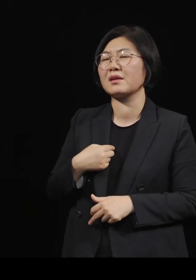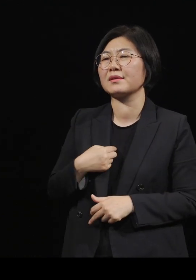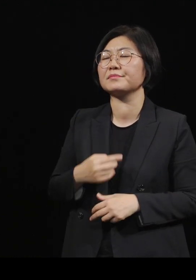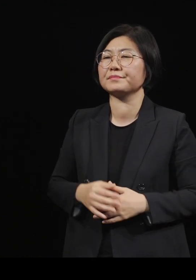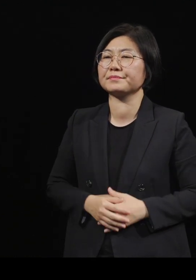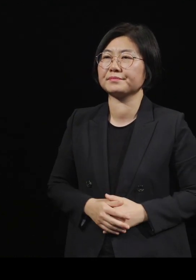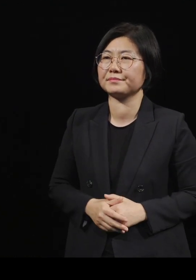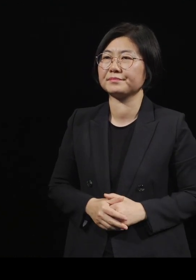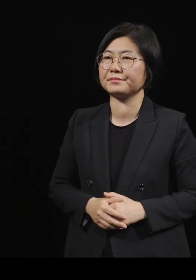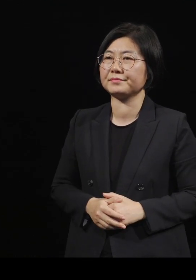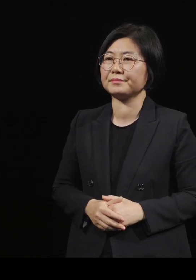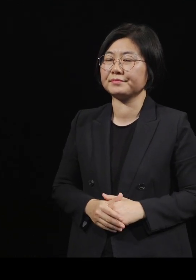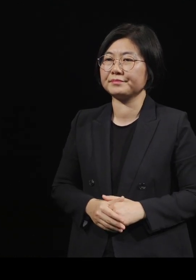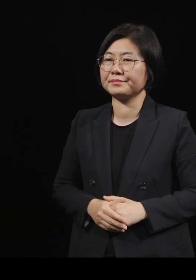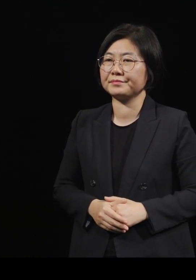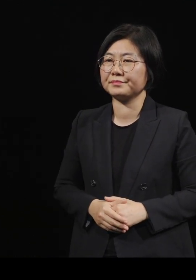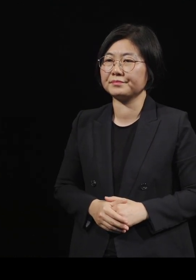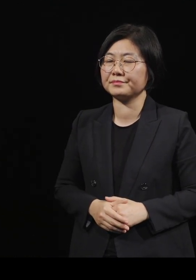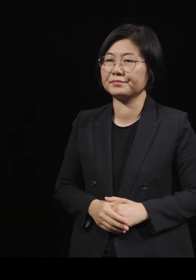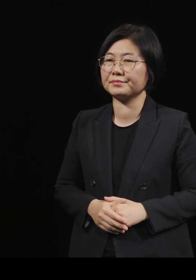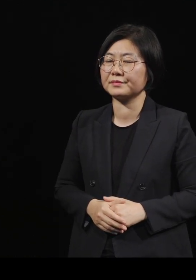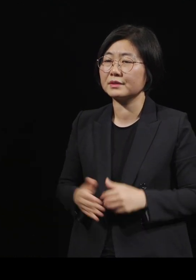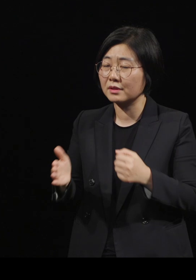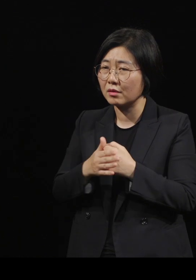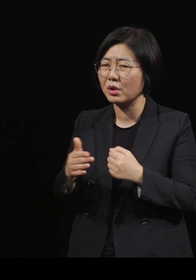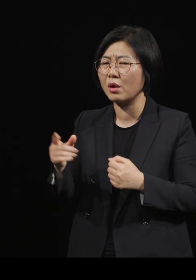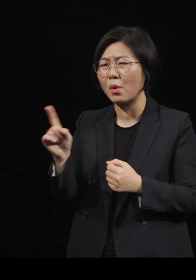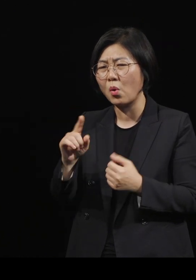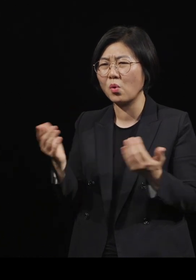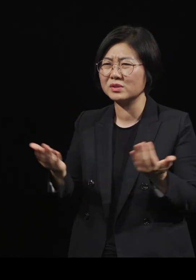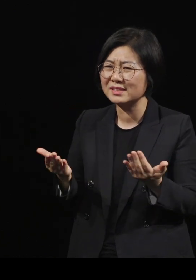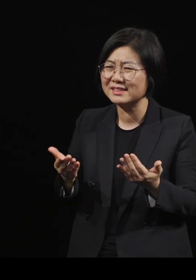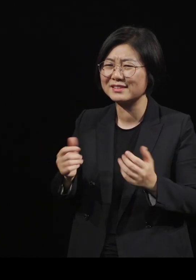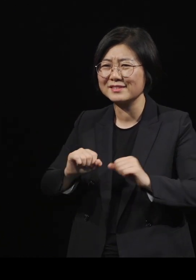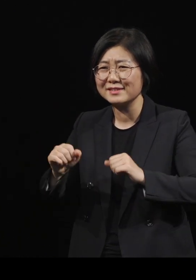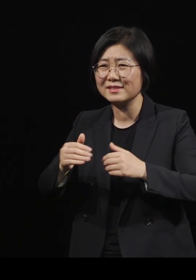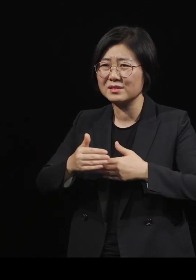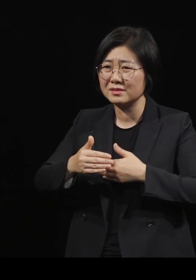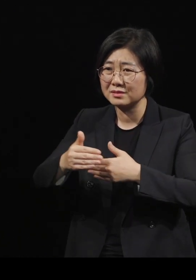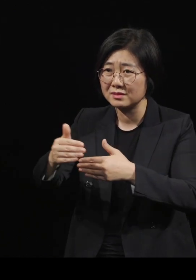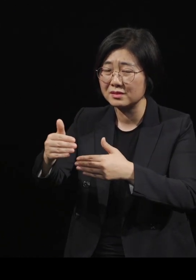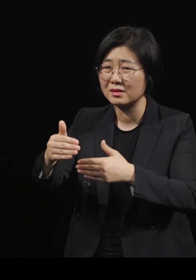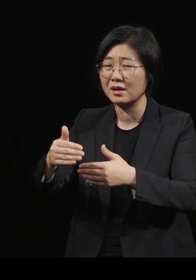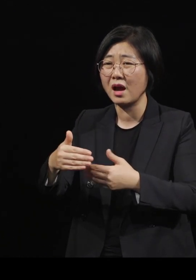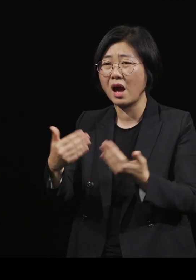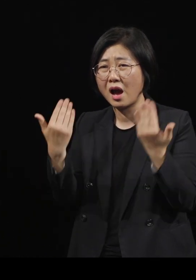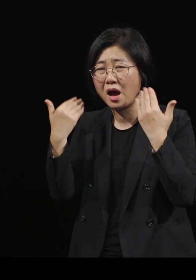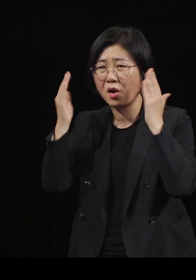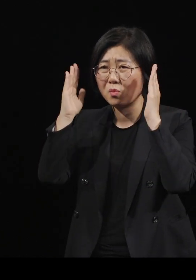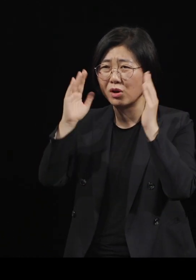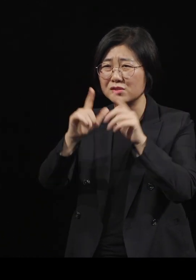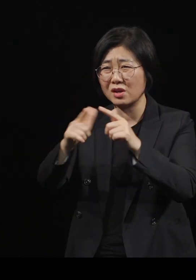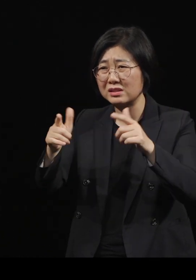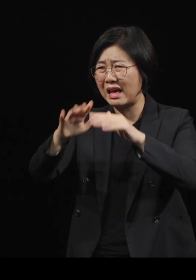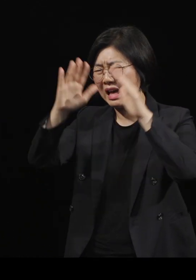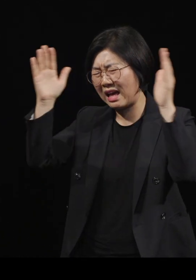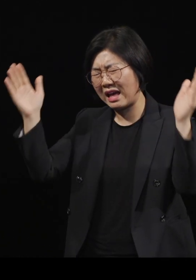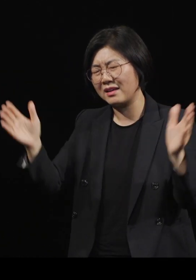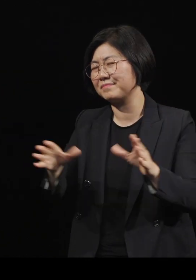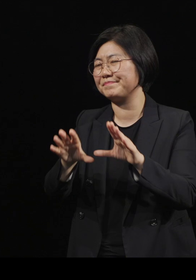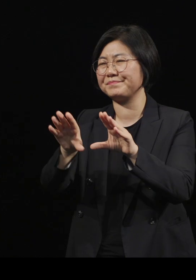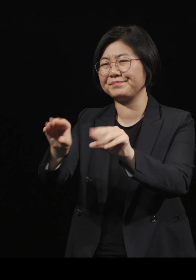장애까지 심해진 거죠. 그래서 하던 모든 일들,